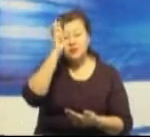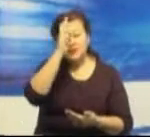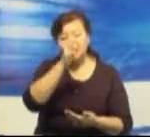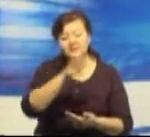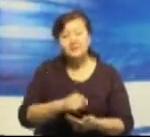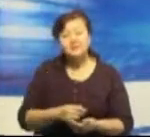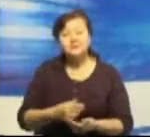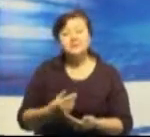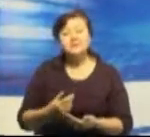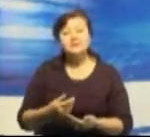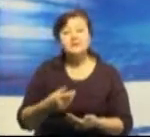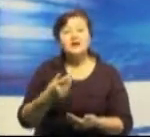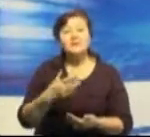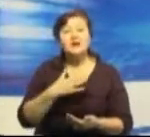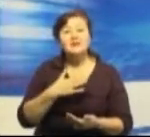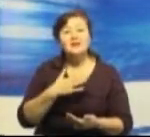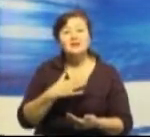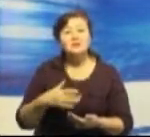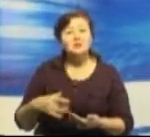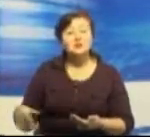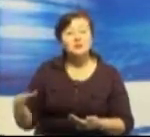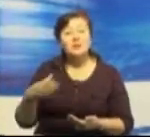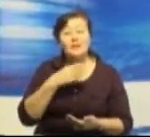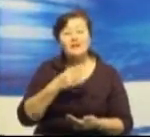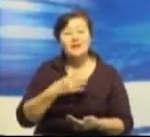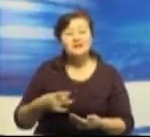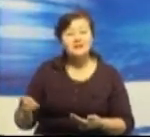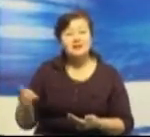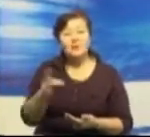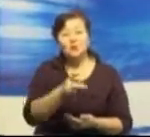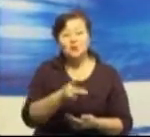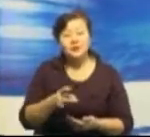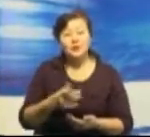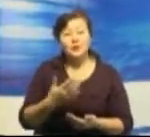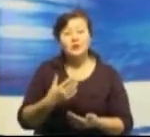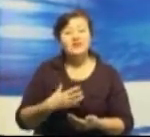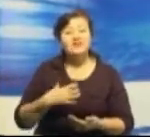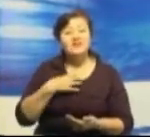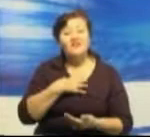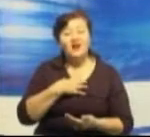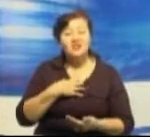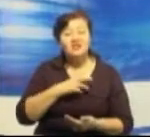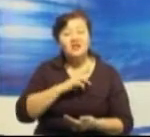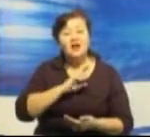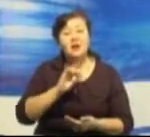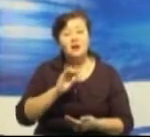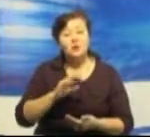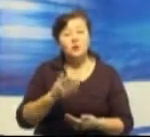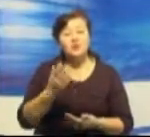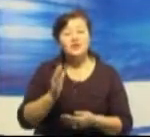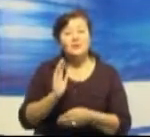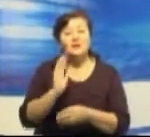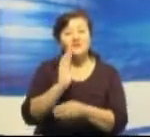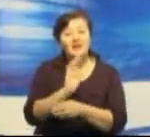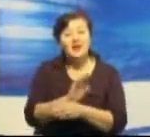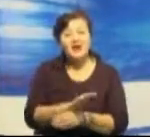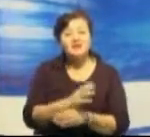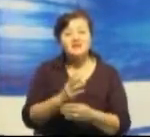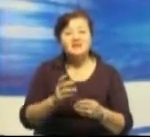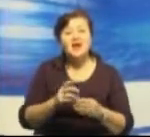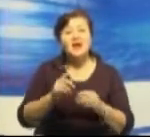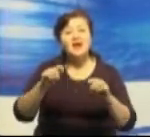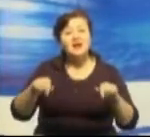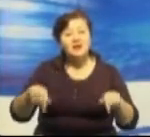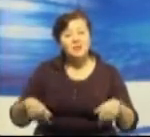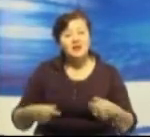Генеральной Ассамблеи ООН по нашему региону. В документе признается важная роль правительства Казахстана, которое направляет ресурсы на реабилитацию и развитие